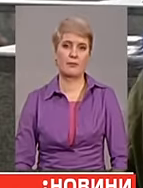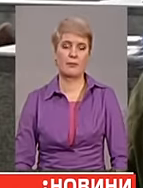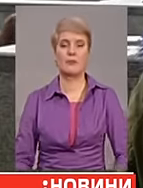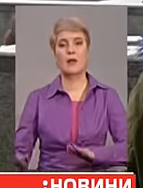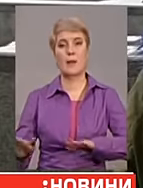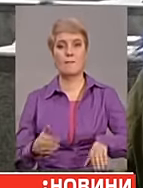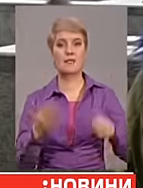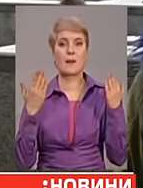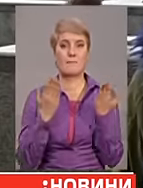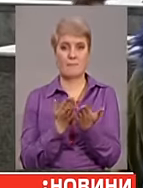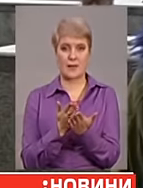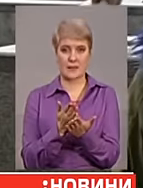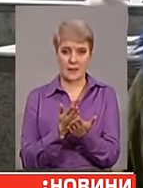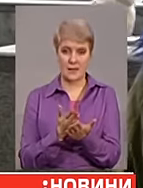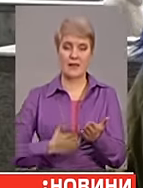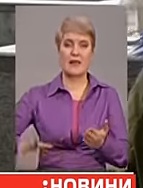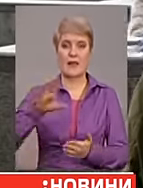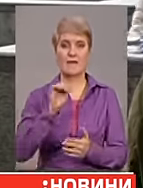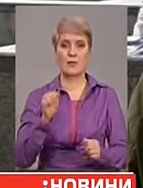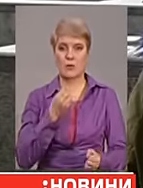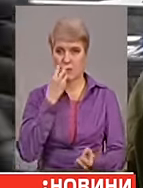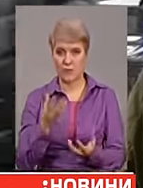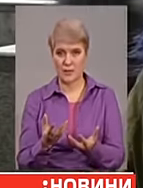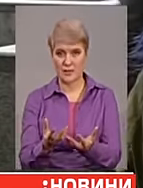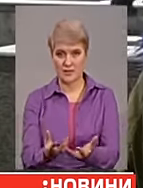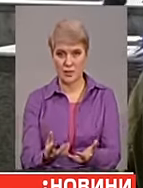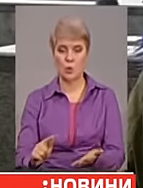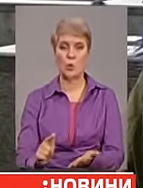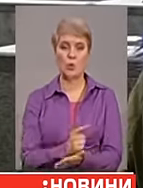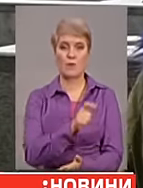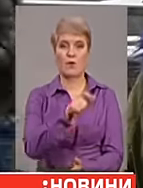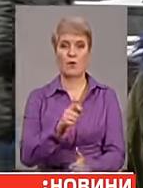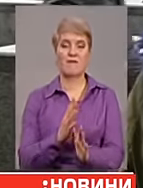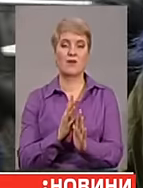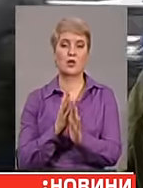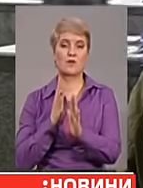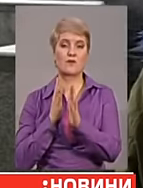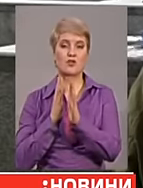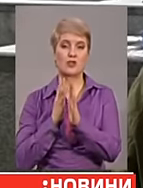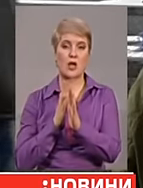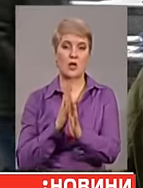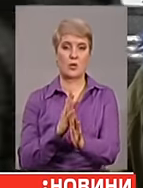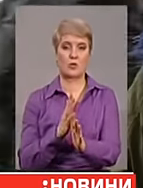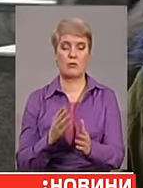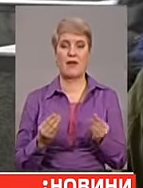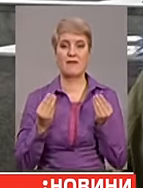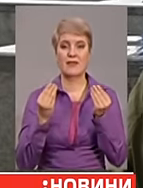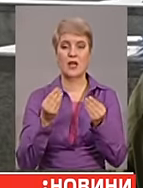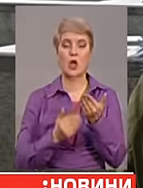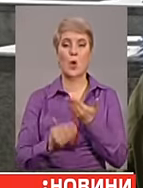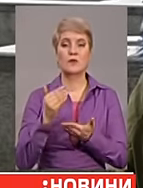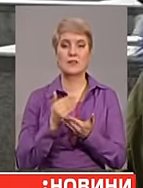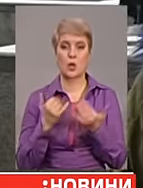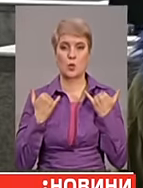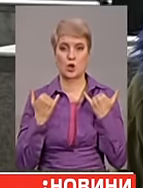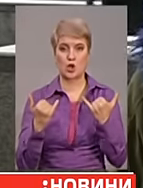Після панахиди усі могли покласти квіти, і знову люди вишиковувалися в чергу, аби віддати цю останню шану